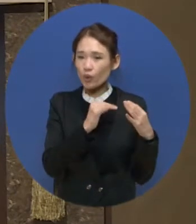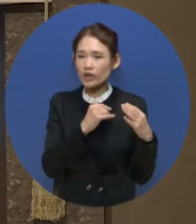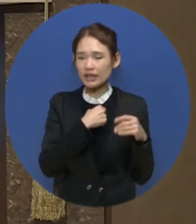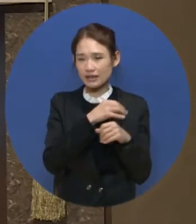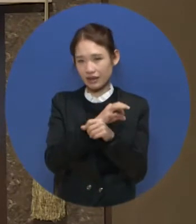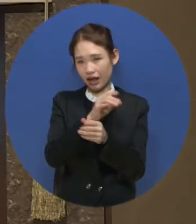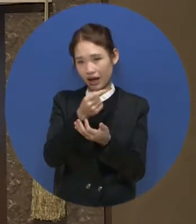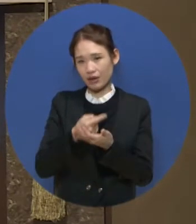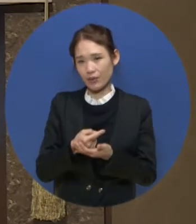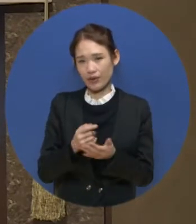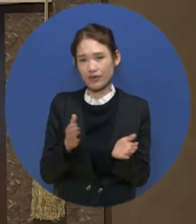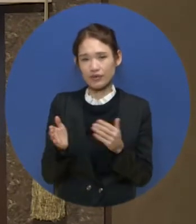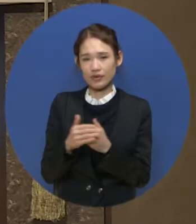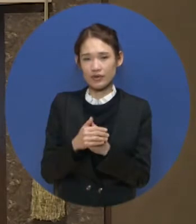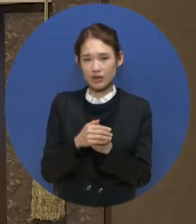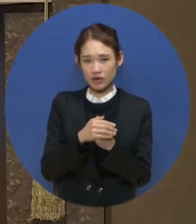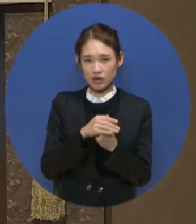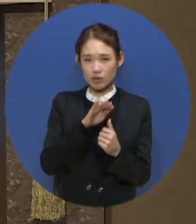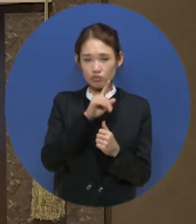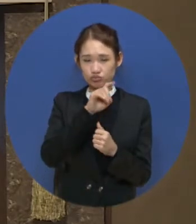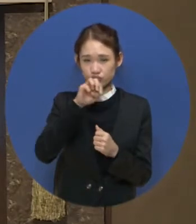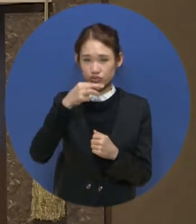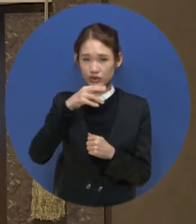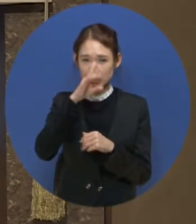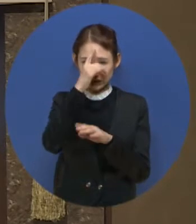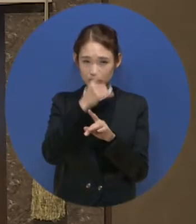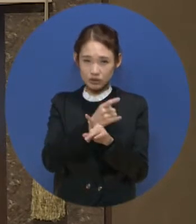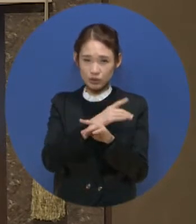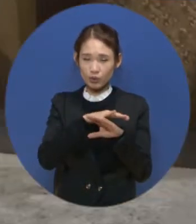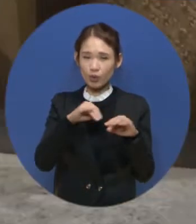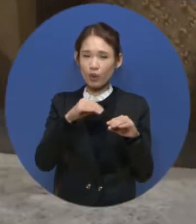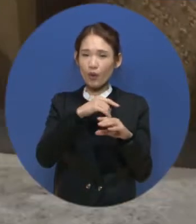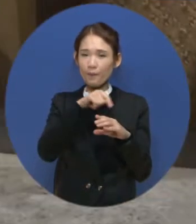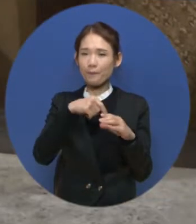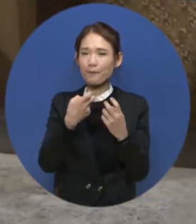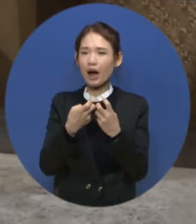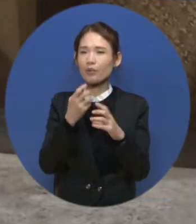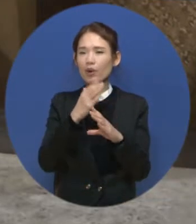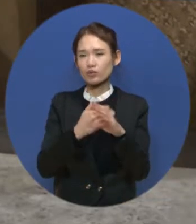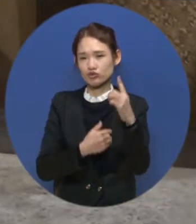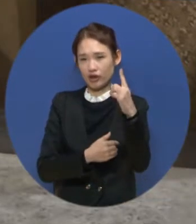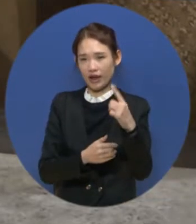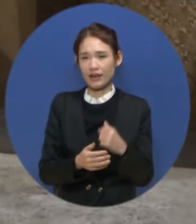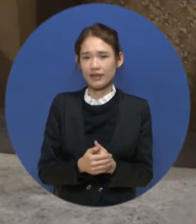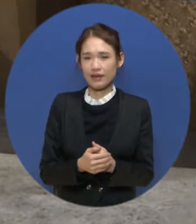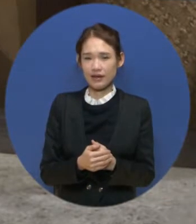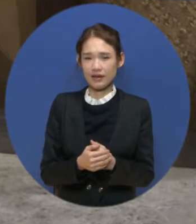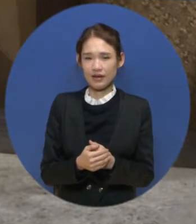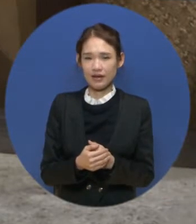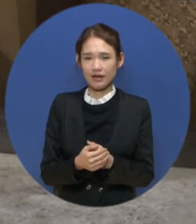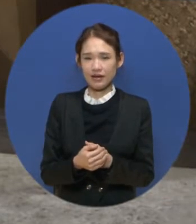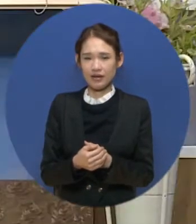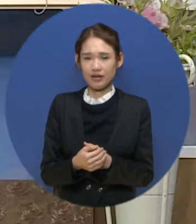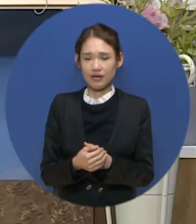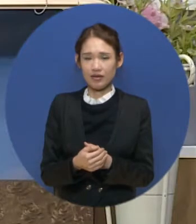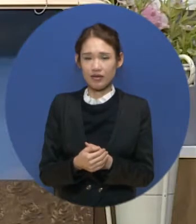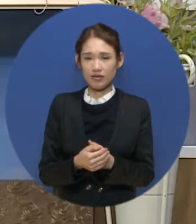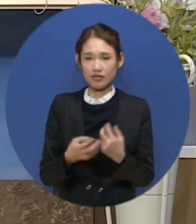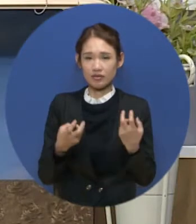들여왔습니다. 그래서 물리치료의 한 기법입니다. 물리치료의 한 기법으로서